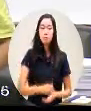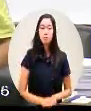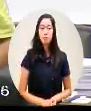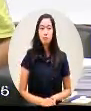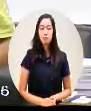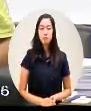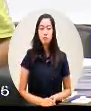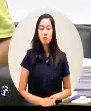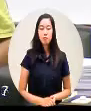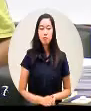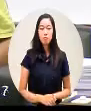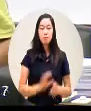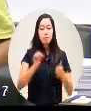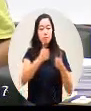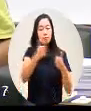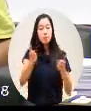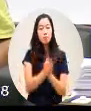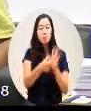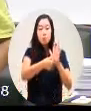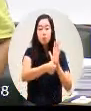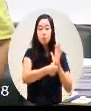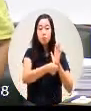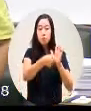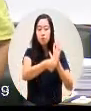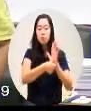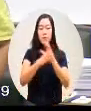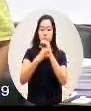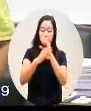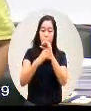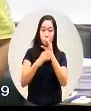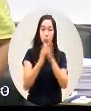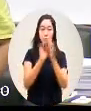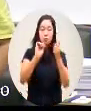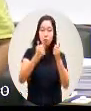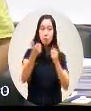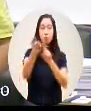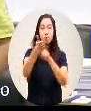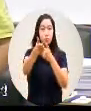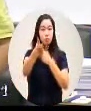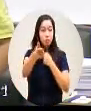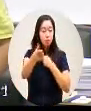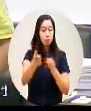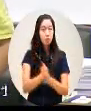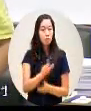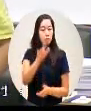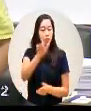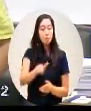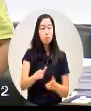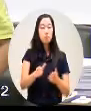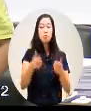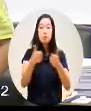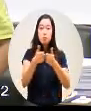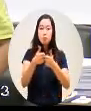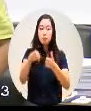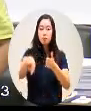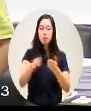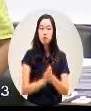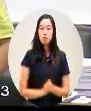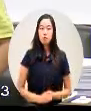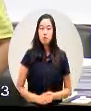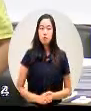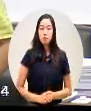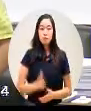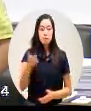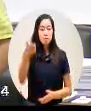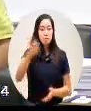萧永达，你认识吗？哈，萧永达是议员，那教师会发起人是